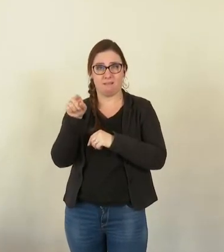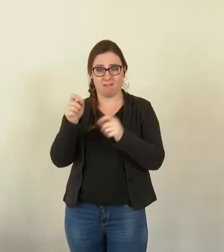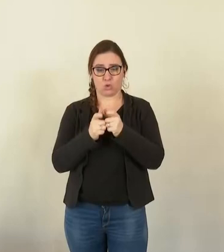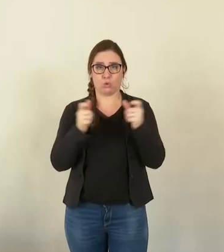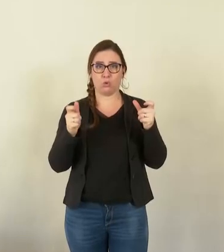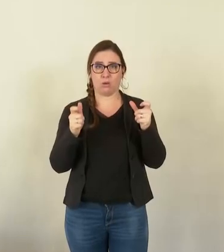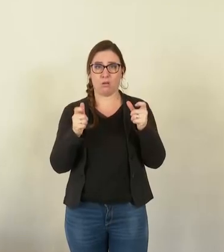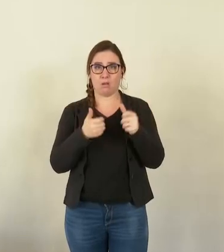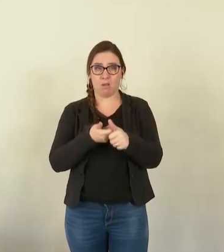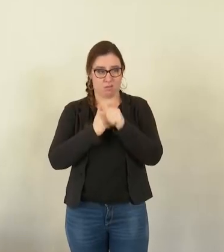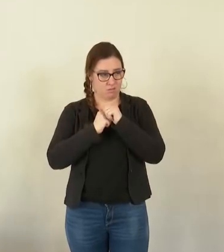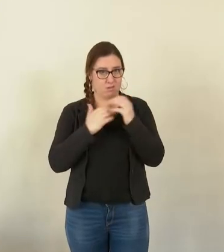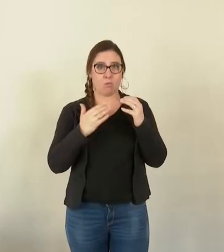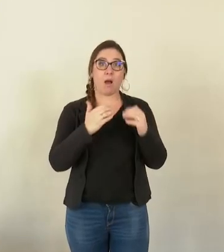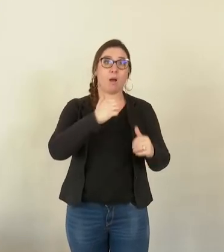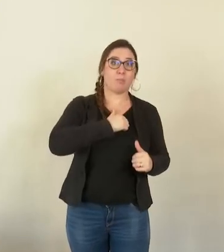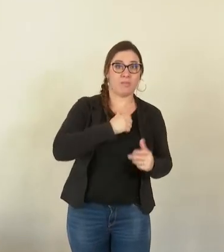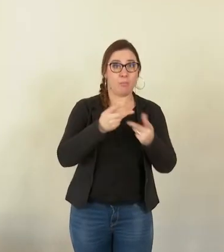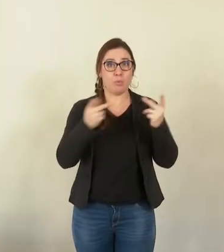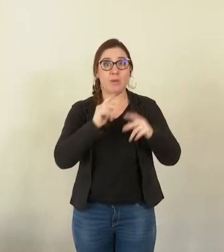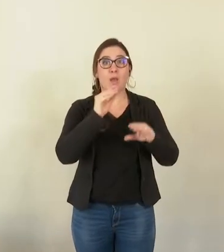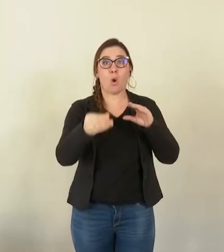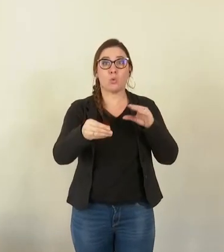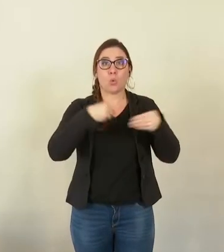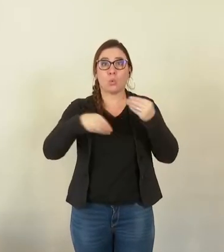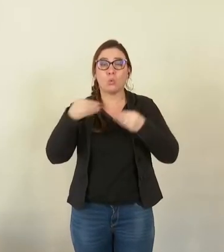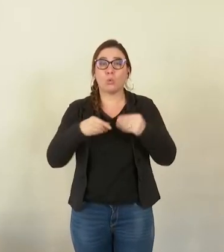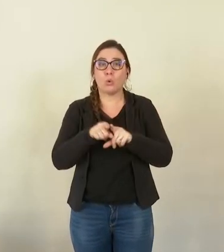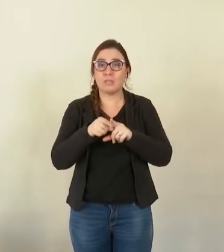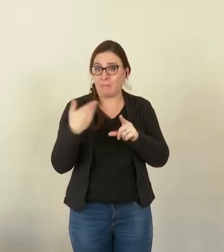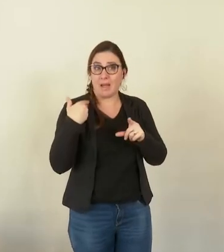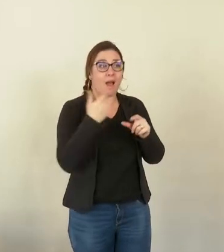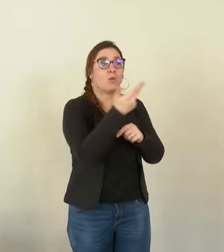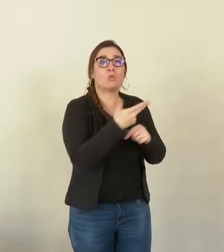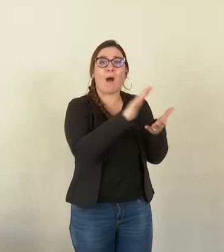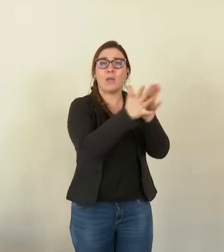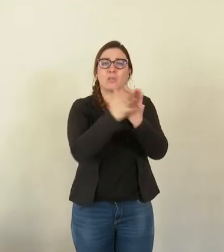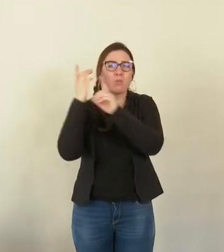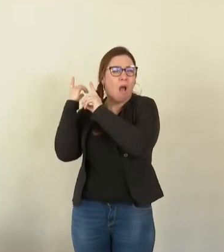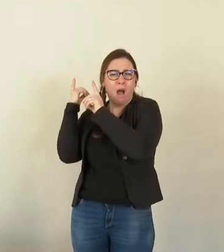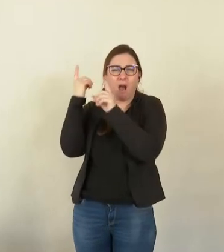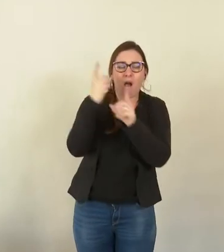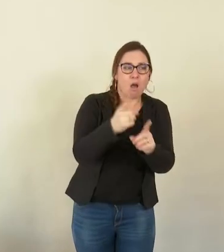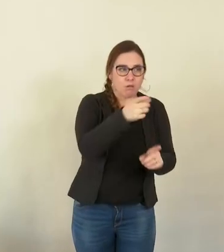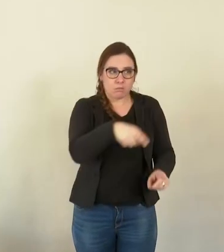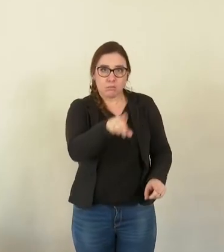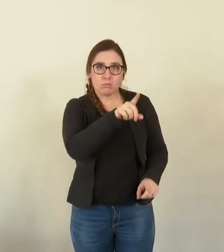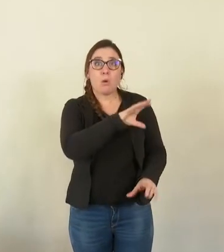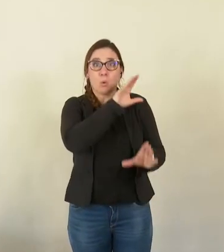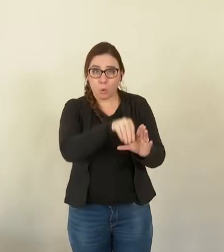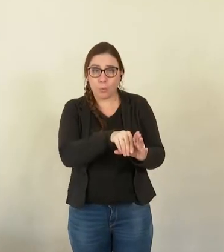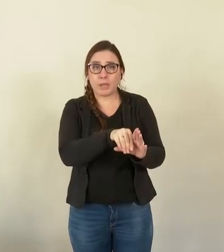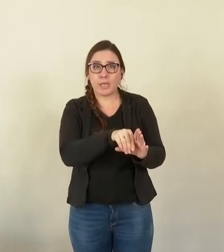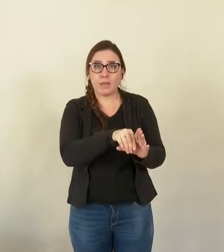de dons et de financement publics et privés mais que ces structures là que je viens de citer qui sont historiques elles aussi